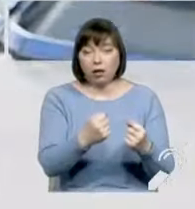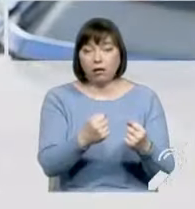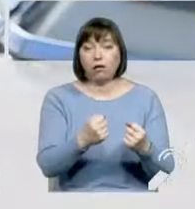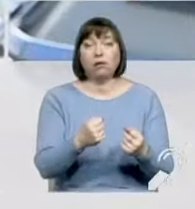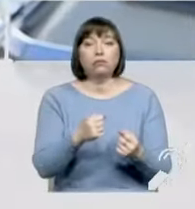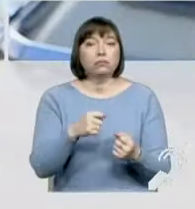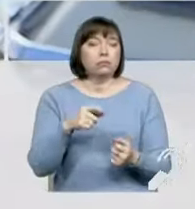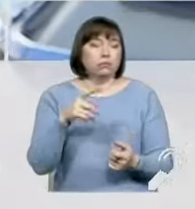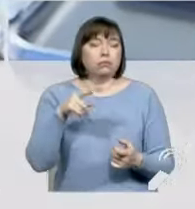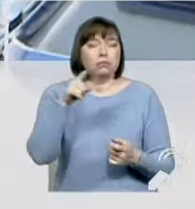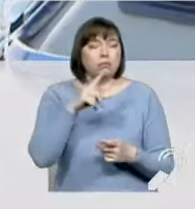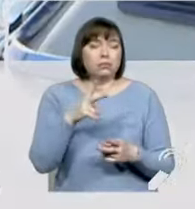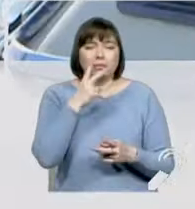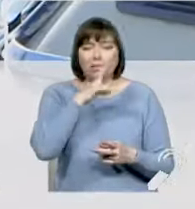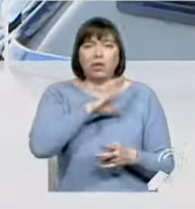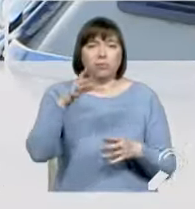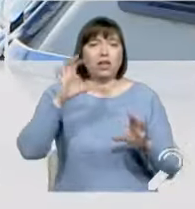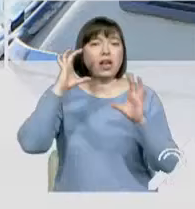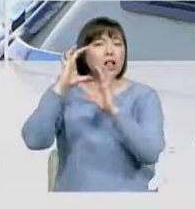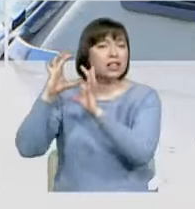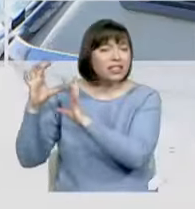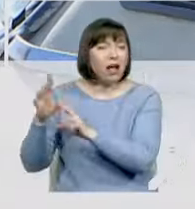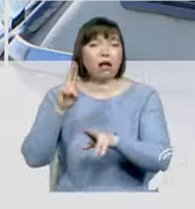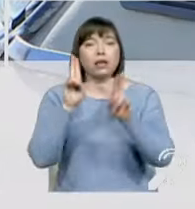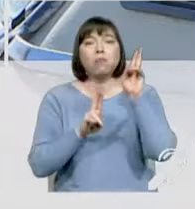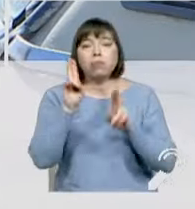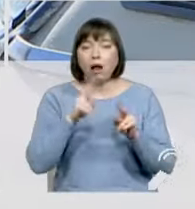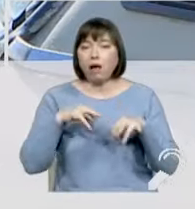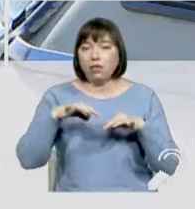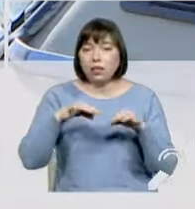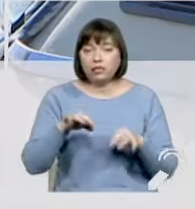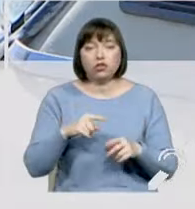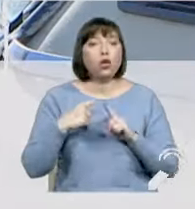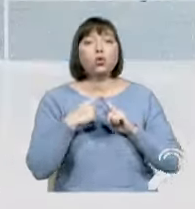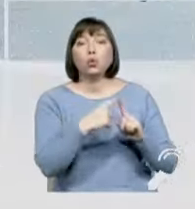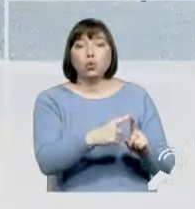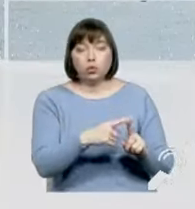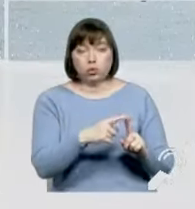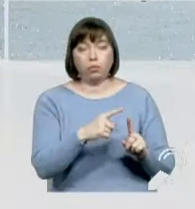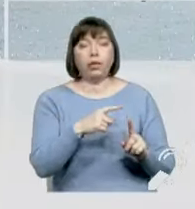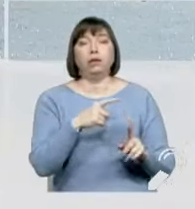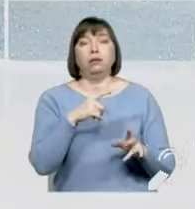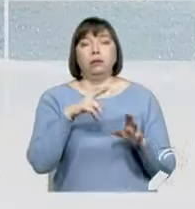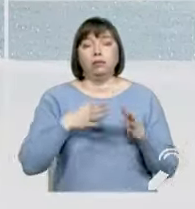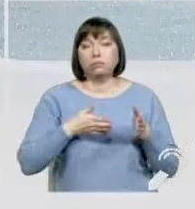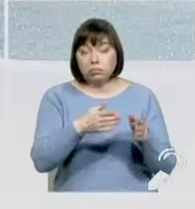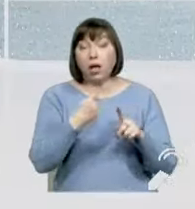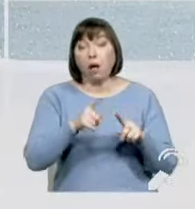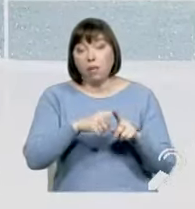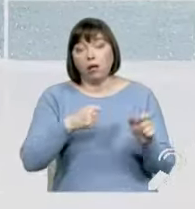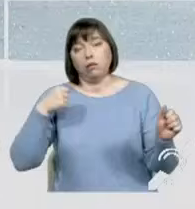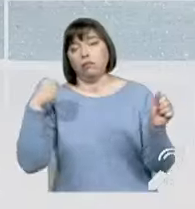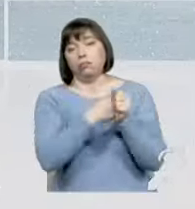autoturism, preliminar a neglijat prevederile regulamentului circulației rutiere, nu a cedat trecerea, astfel fiind tamponat lateral